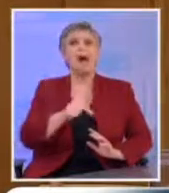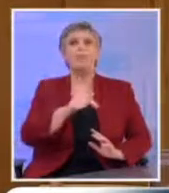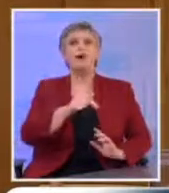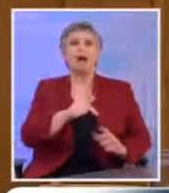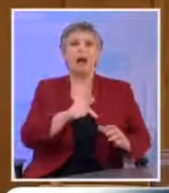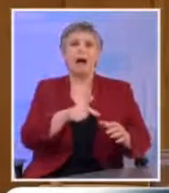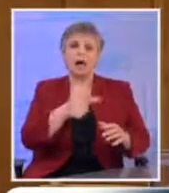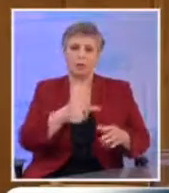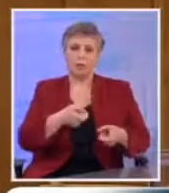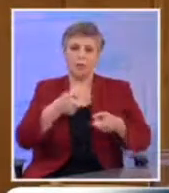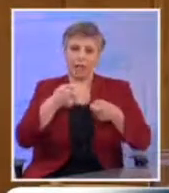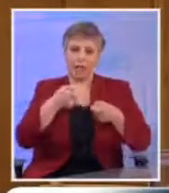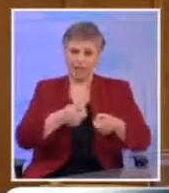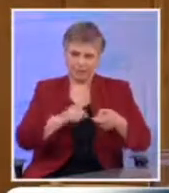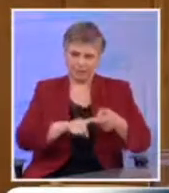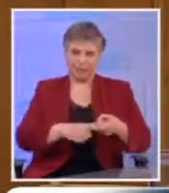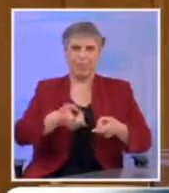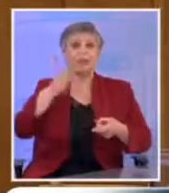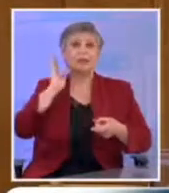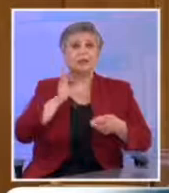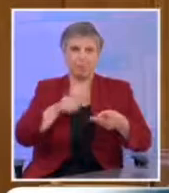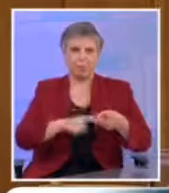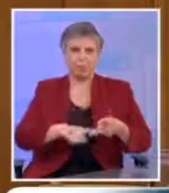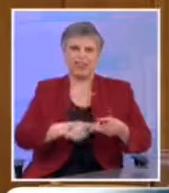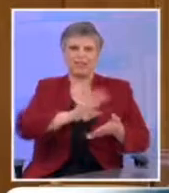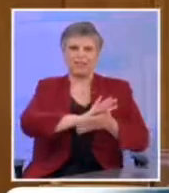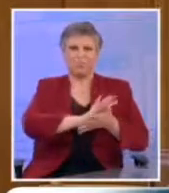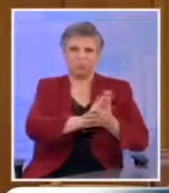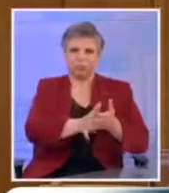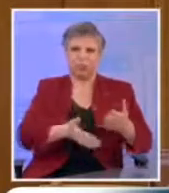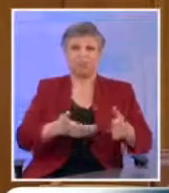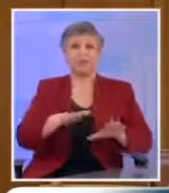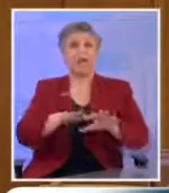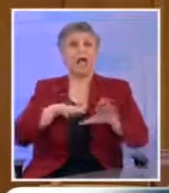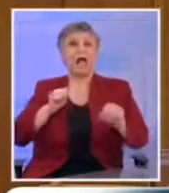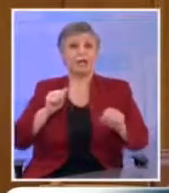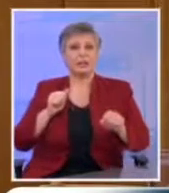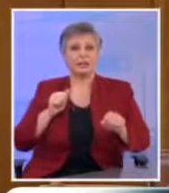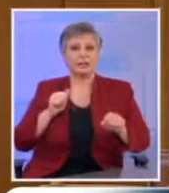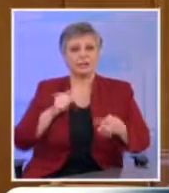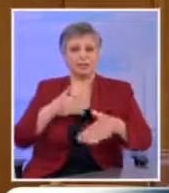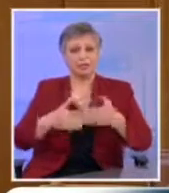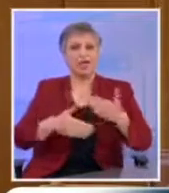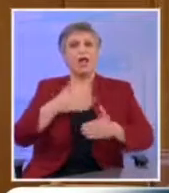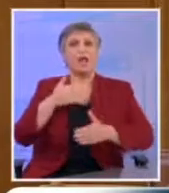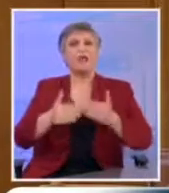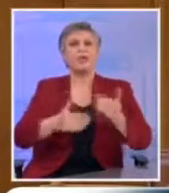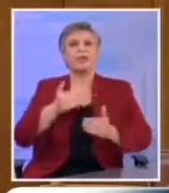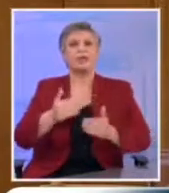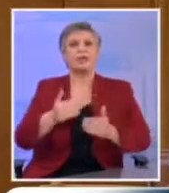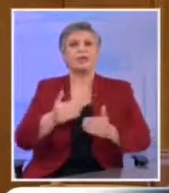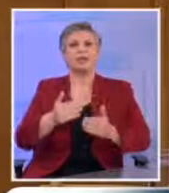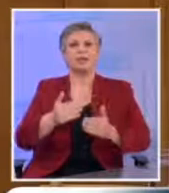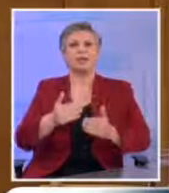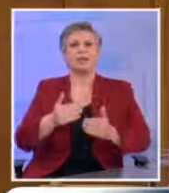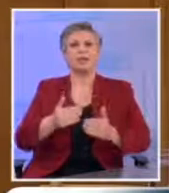που λέει έγκλημα, τιμωρία, εξόντωση, εκδίκηση αυτού που θα βγει έξω,